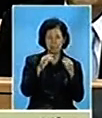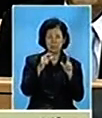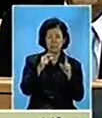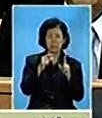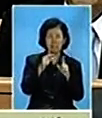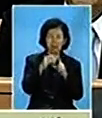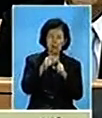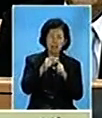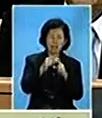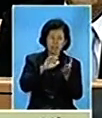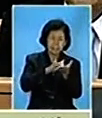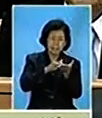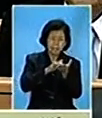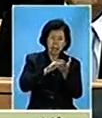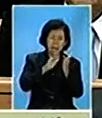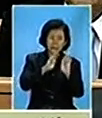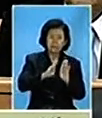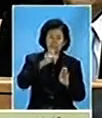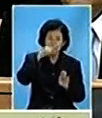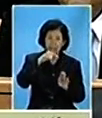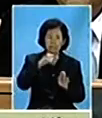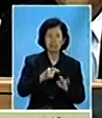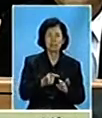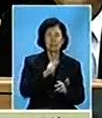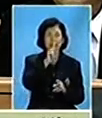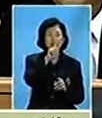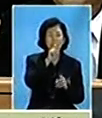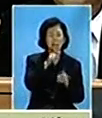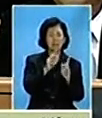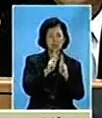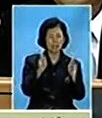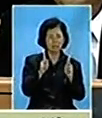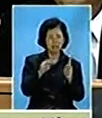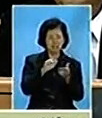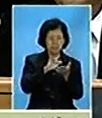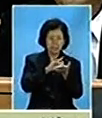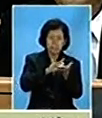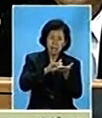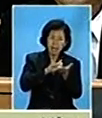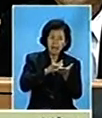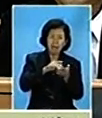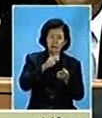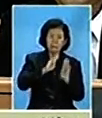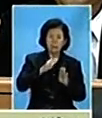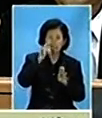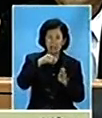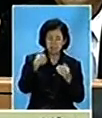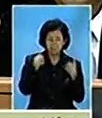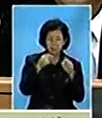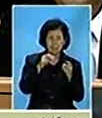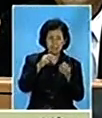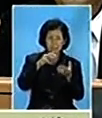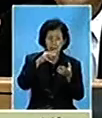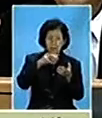ไทยขอเรียนถามท่านกรรมาธิการว่ายาแผนไทยเนี่ยมีนิยามไหม